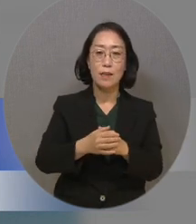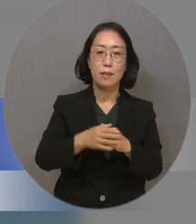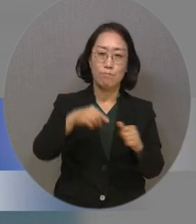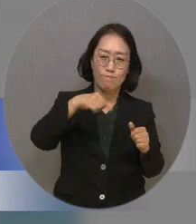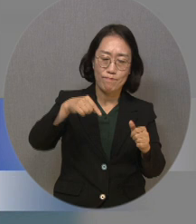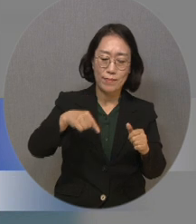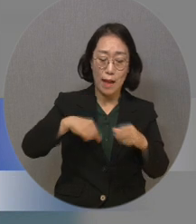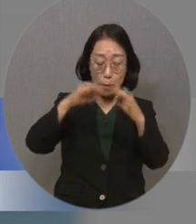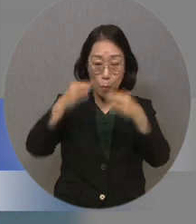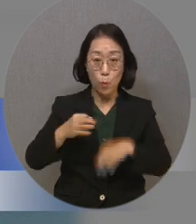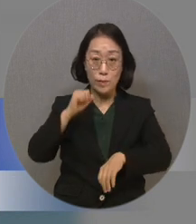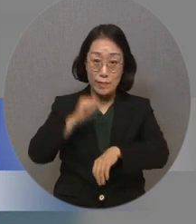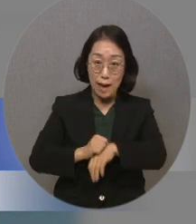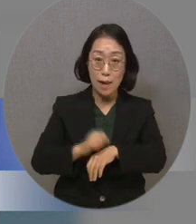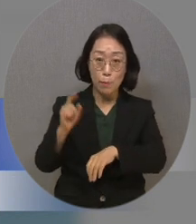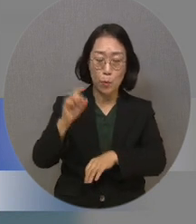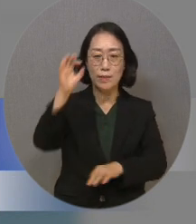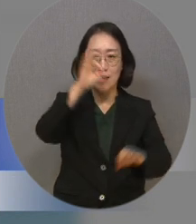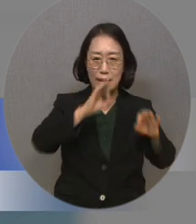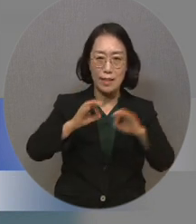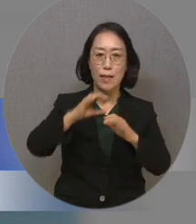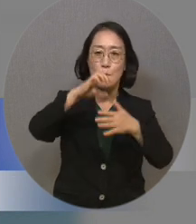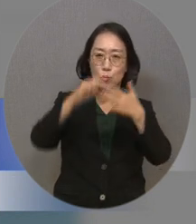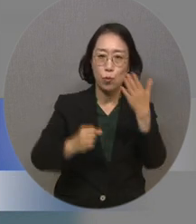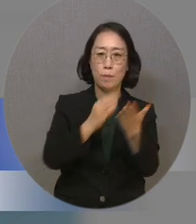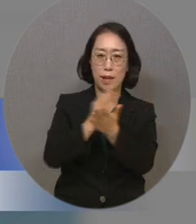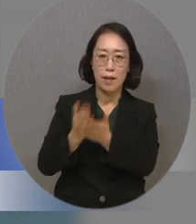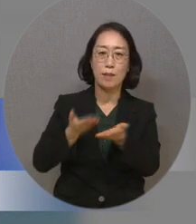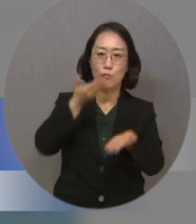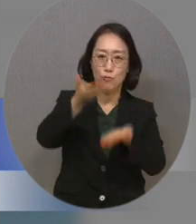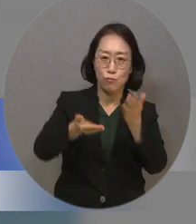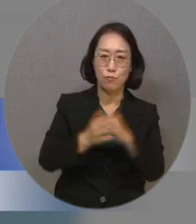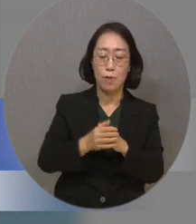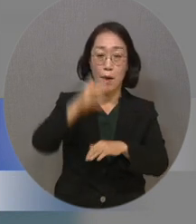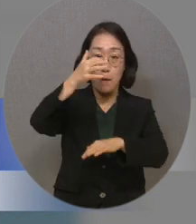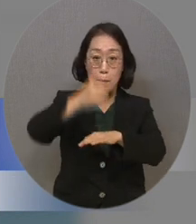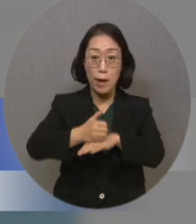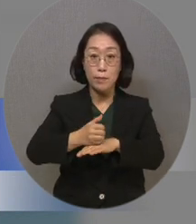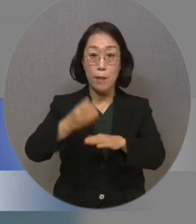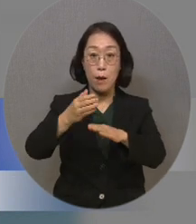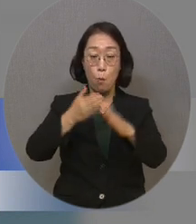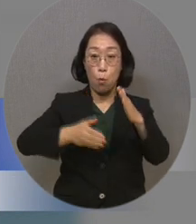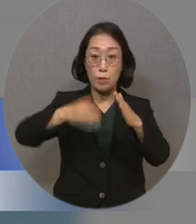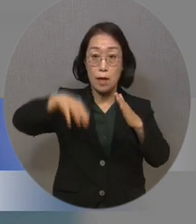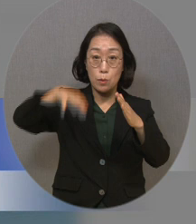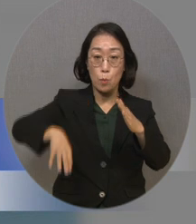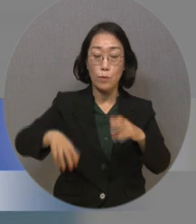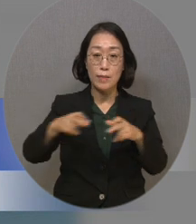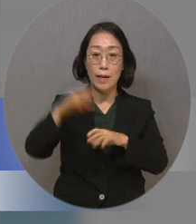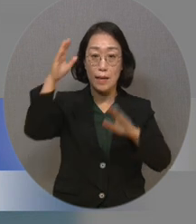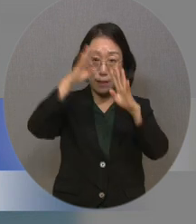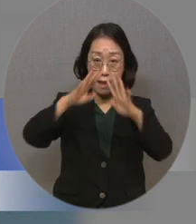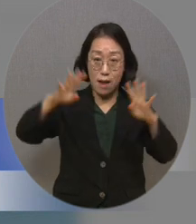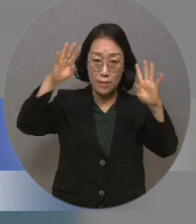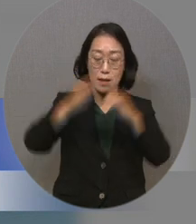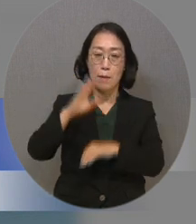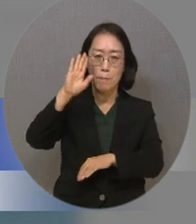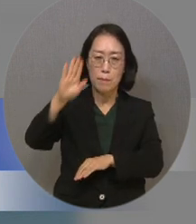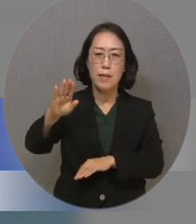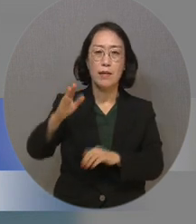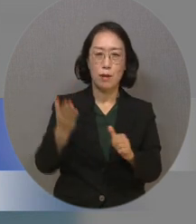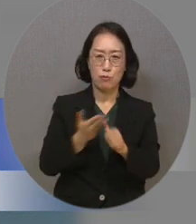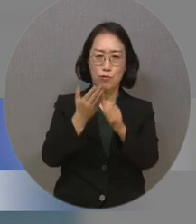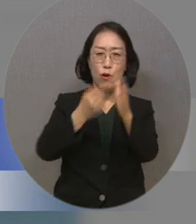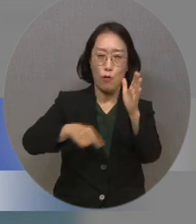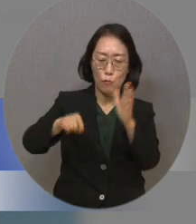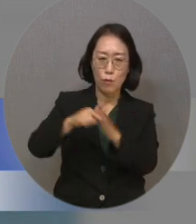강점 찾기 등 이 다양한 프로그램으로 진행이 됐습니다. 끝으로 공단은 장애 대학생과 함께하는 미래 인재 육성을 위한